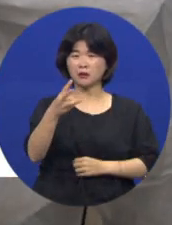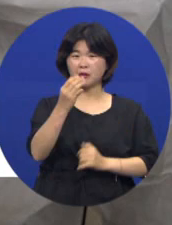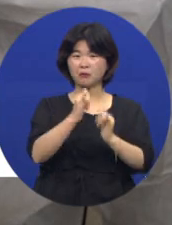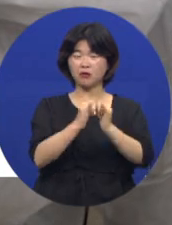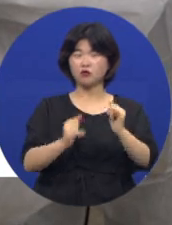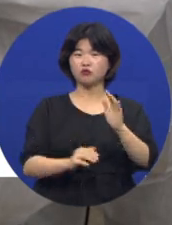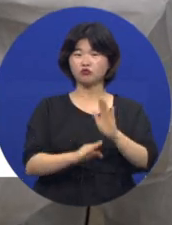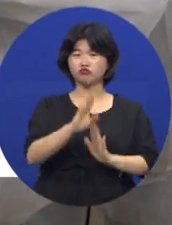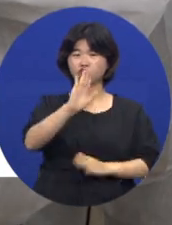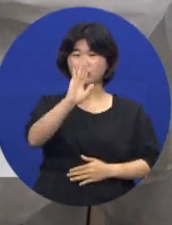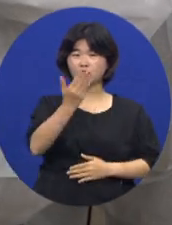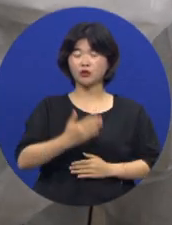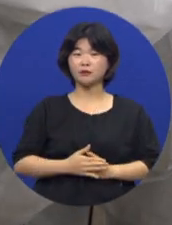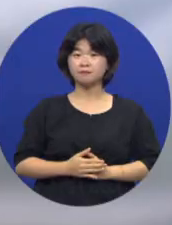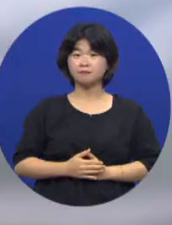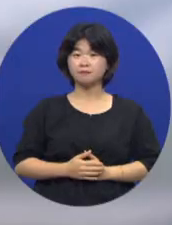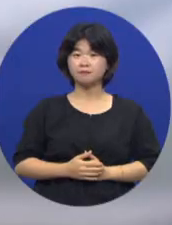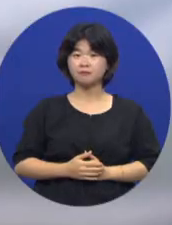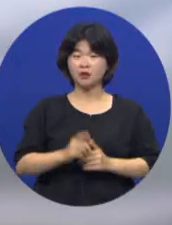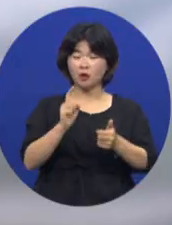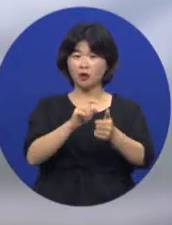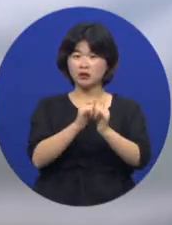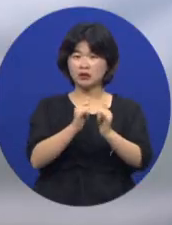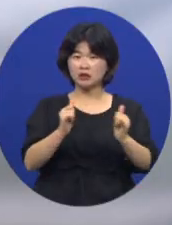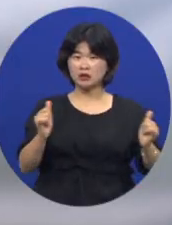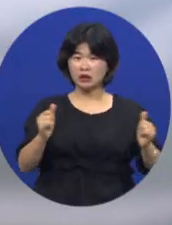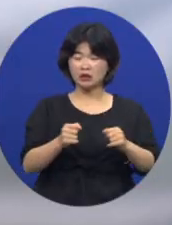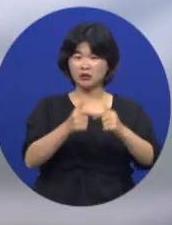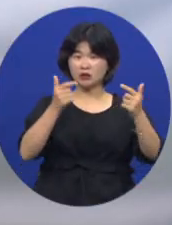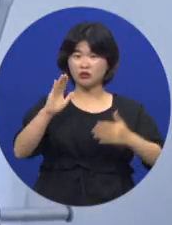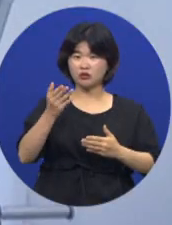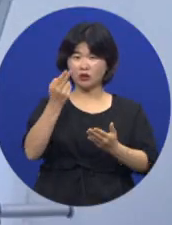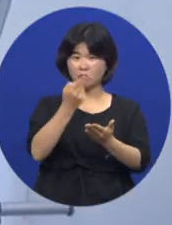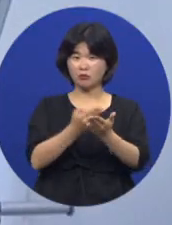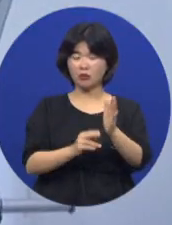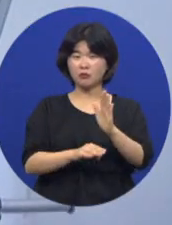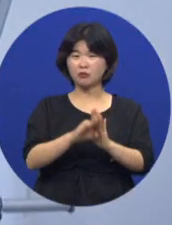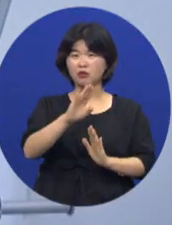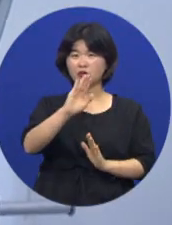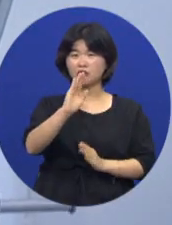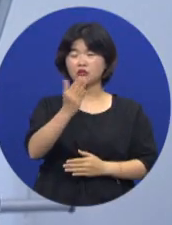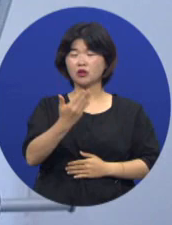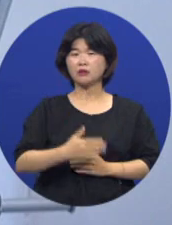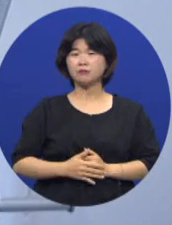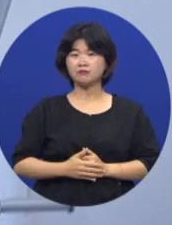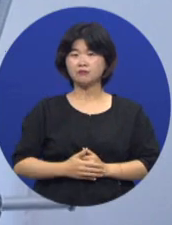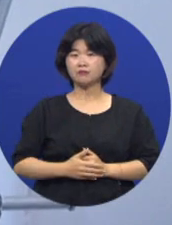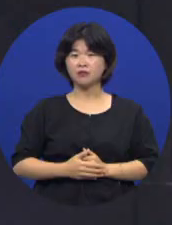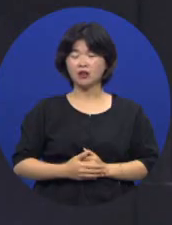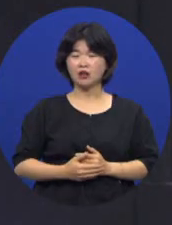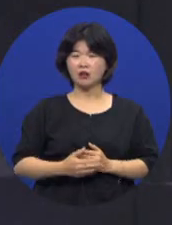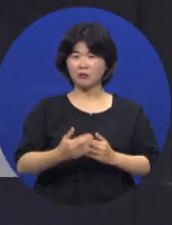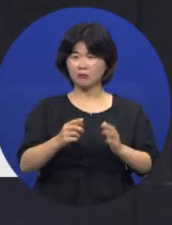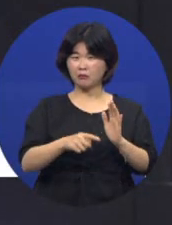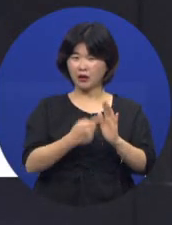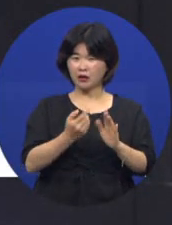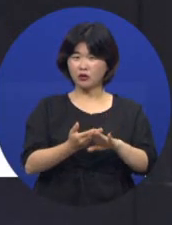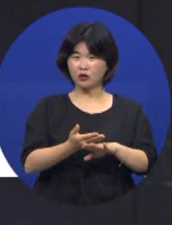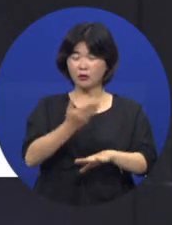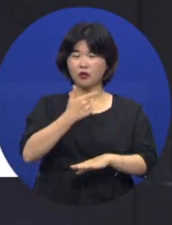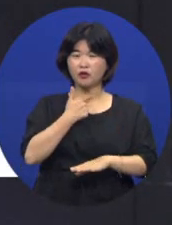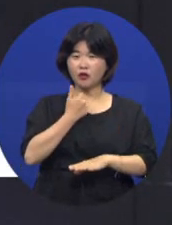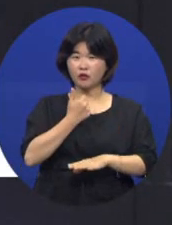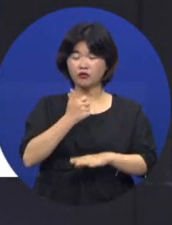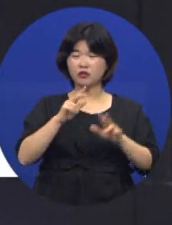치솟았습니다 확진 자가 쏟아지면서 병상 포화도 심각해 졌습니다 100병 상을 넘던 가 용병